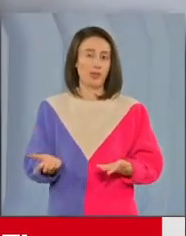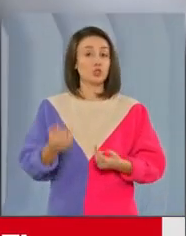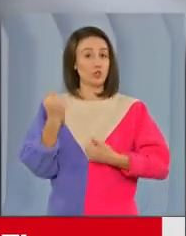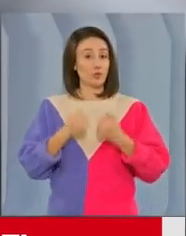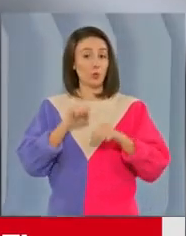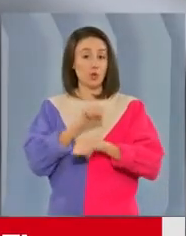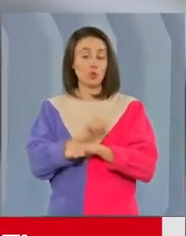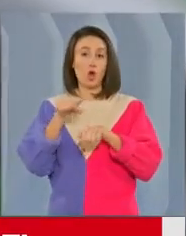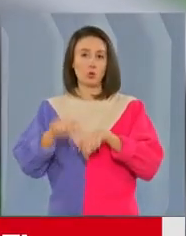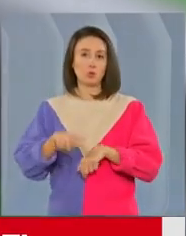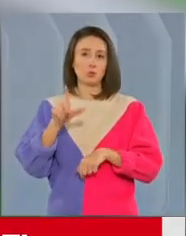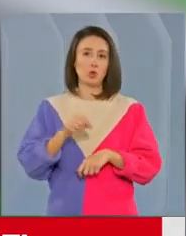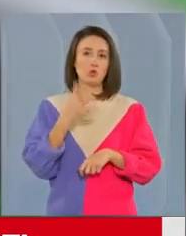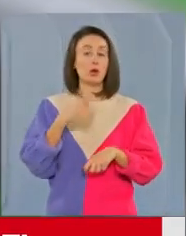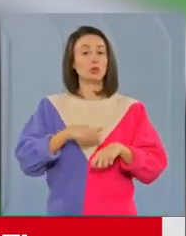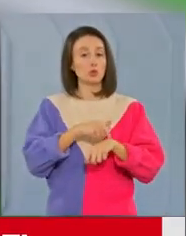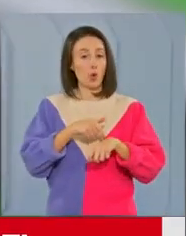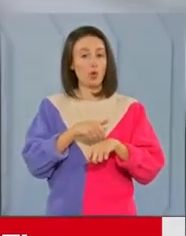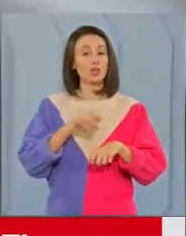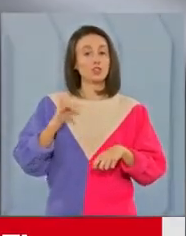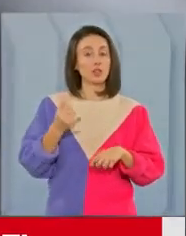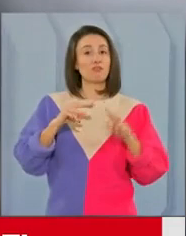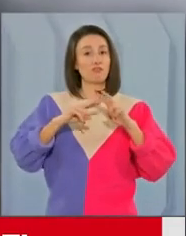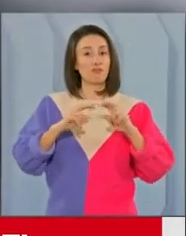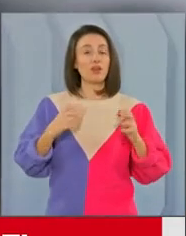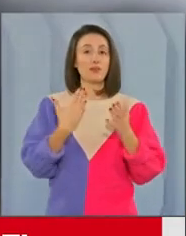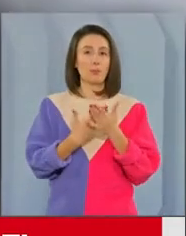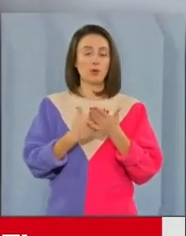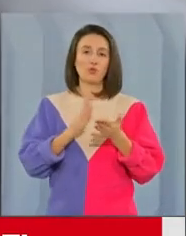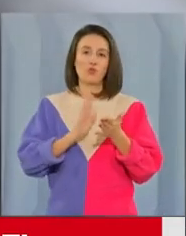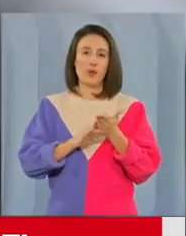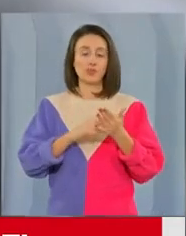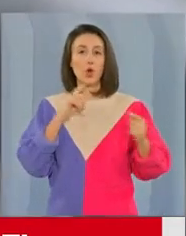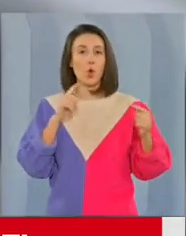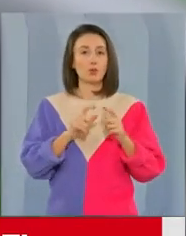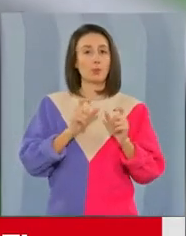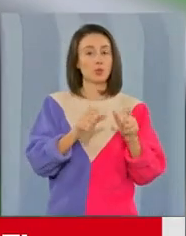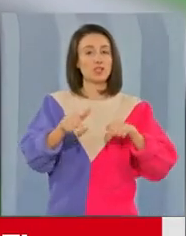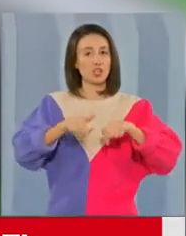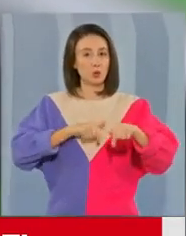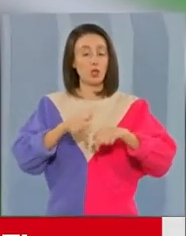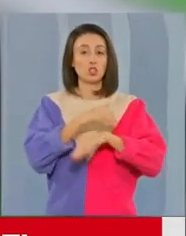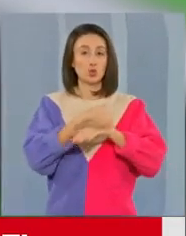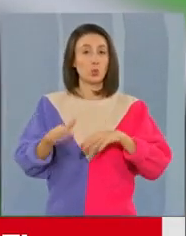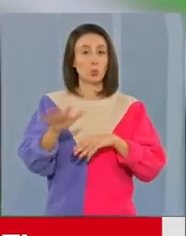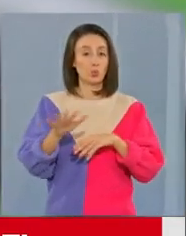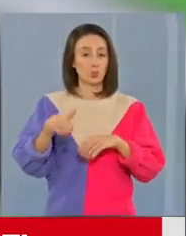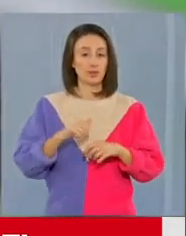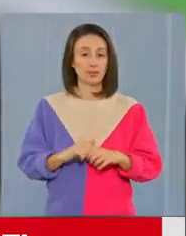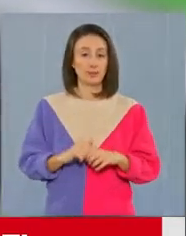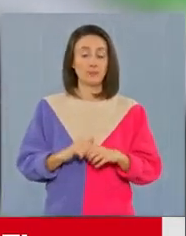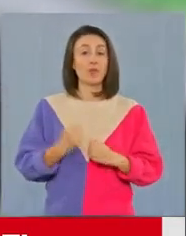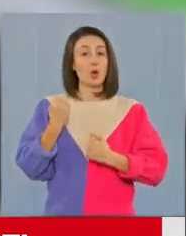este reținut acum pentru 24 de ore și cercetat pentru infracțiuni contra siguranței circulației pe drumurile publice,